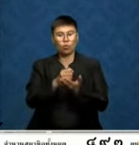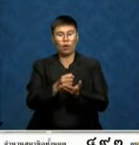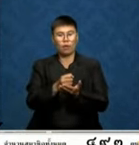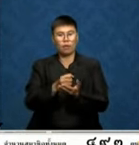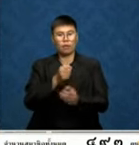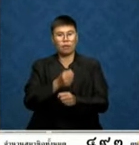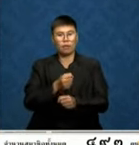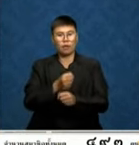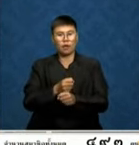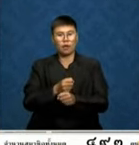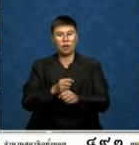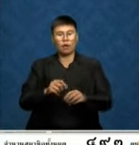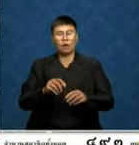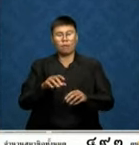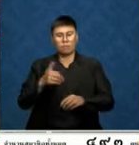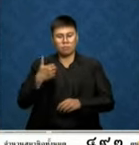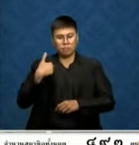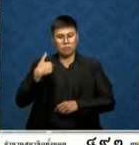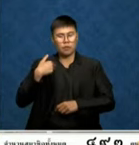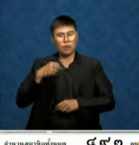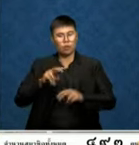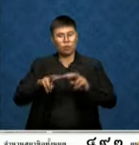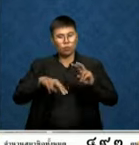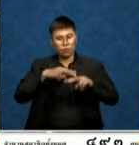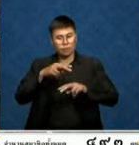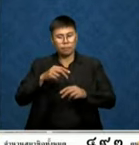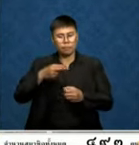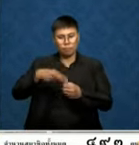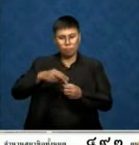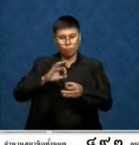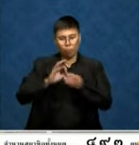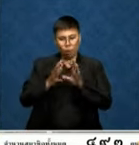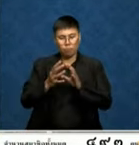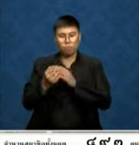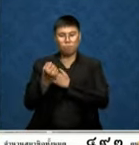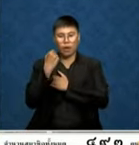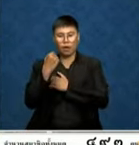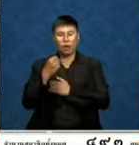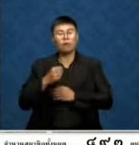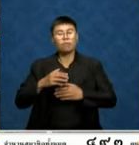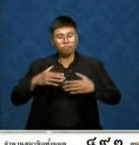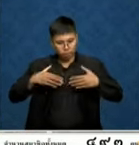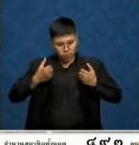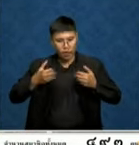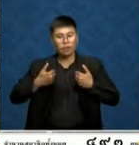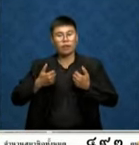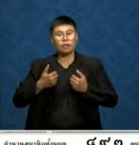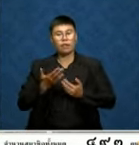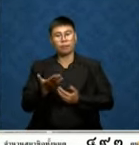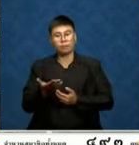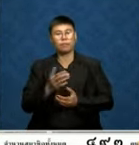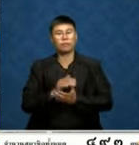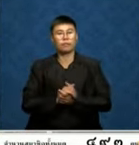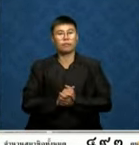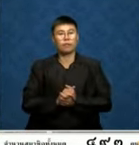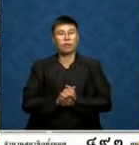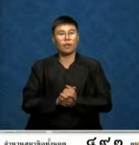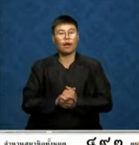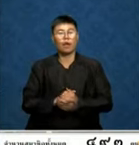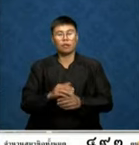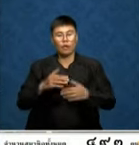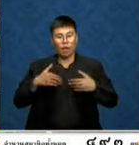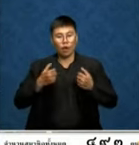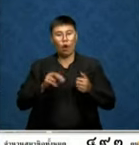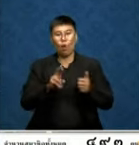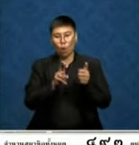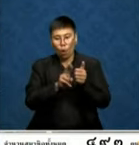สำนักงานคณะกรรมการกำกับกิจการพลังงานขอแสดงความยินดีกับท่านรองเลขาธิการทุกท่านนะครับแ